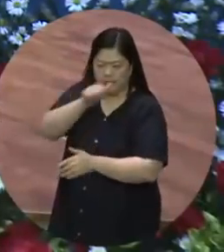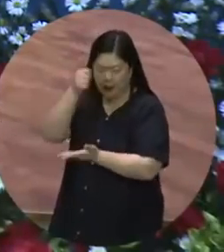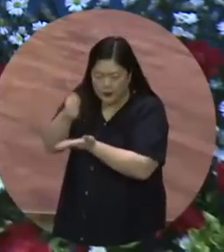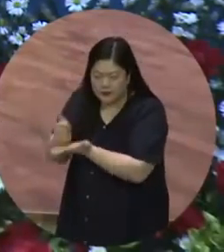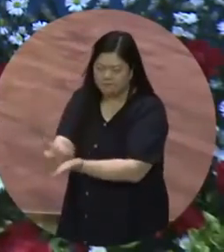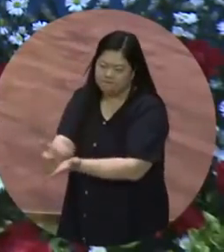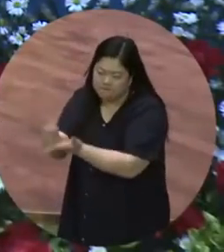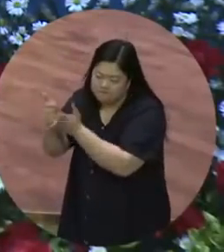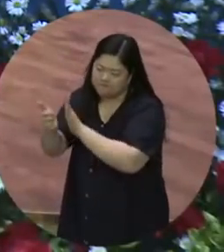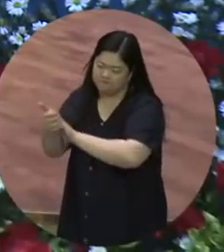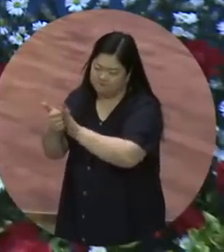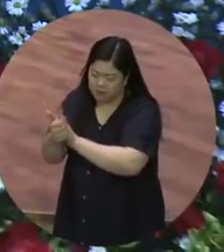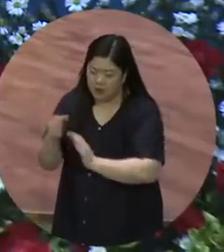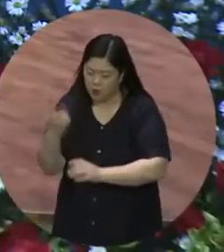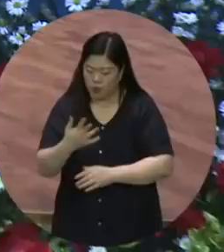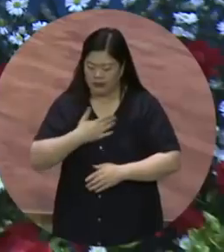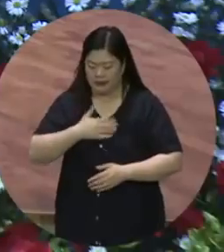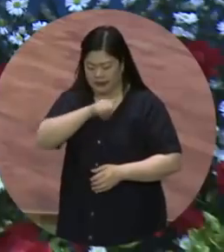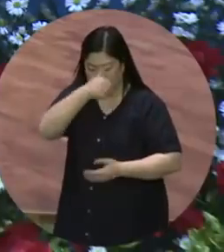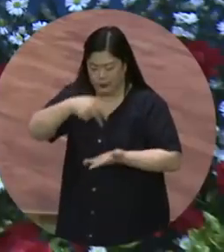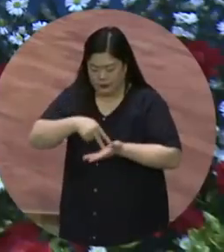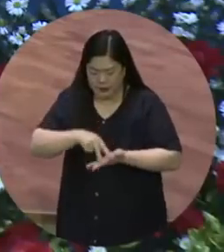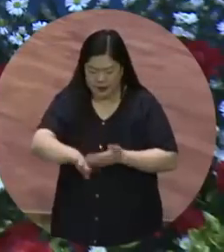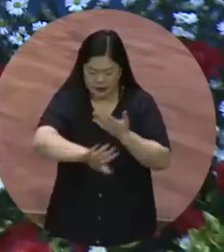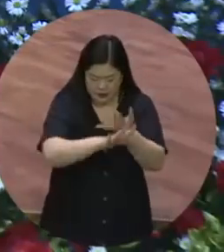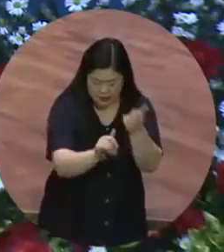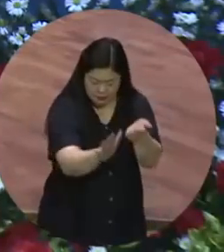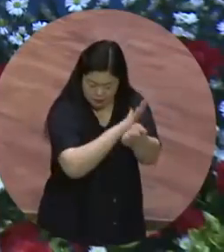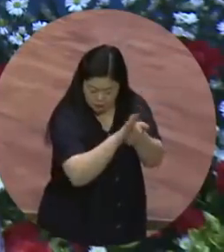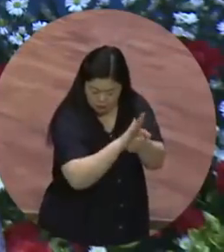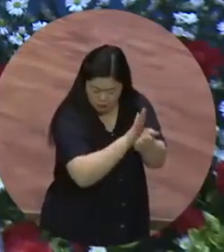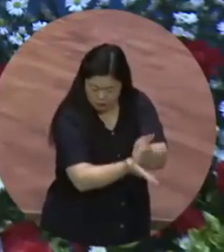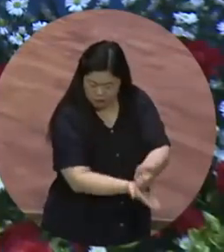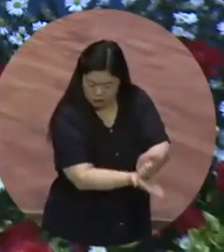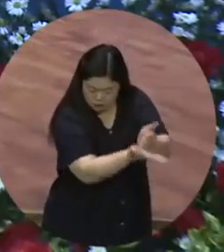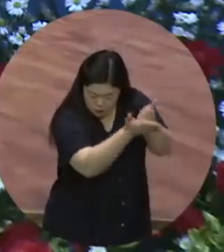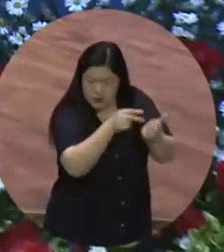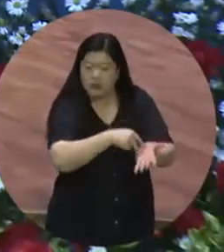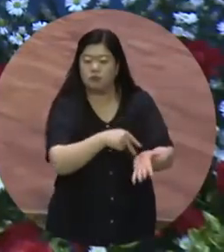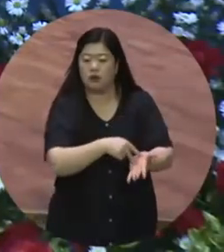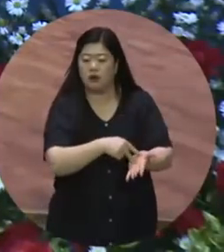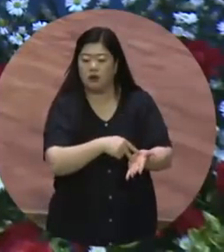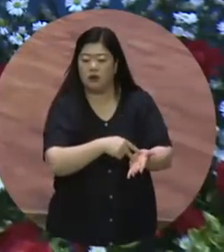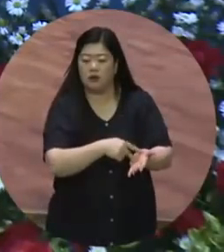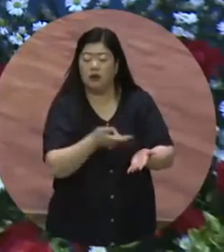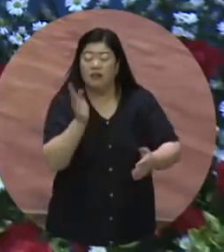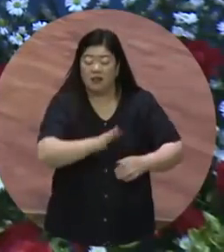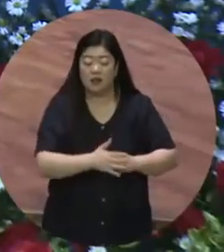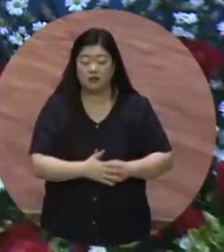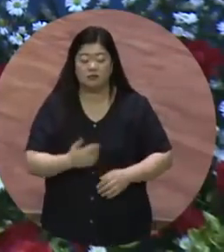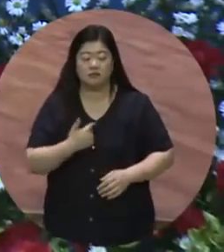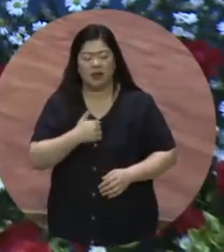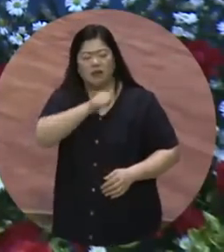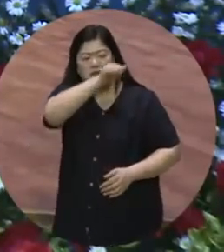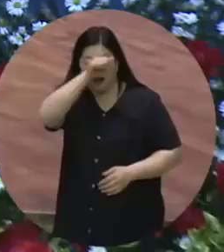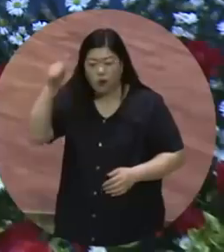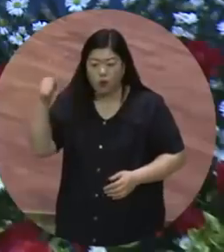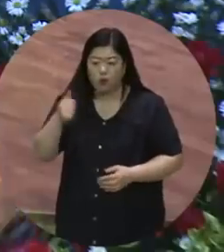헌신하면서 그러기 장로지. 장로 소리를 아무나 듣습니까? 가문의